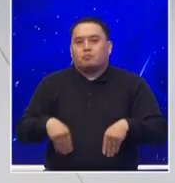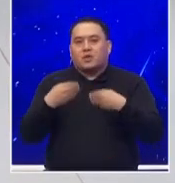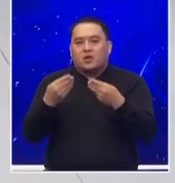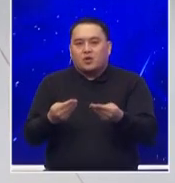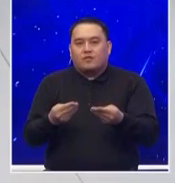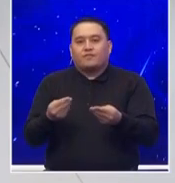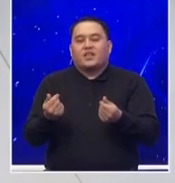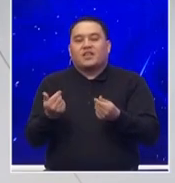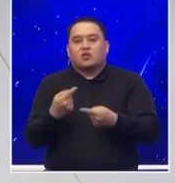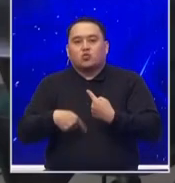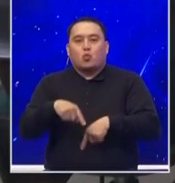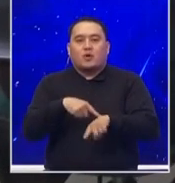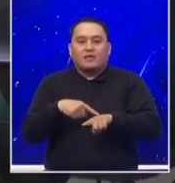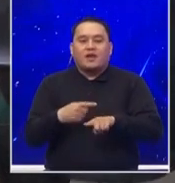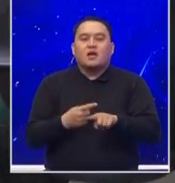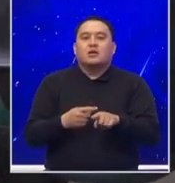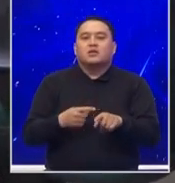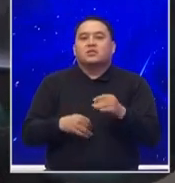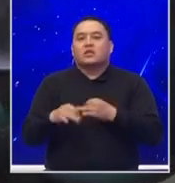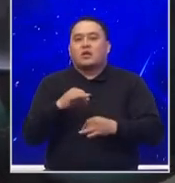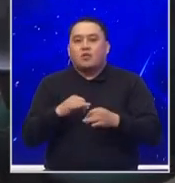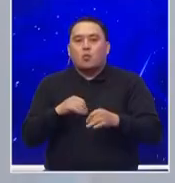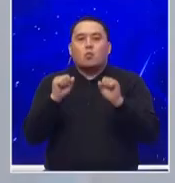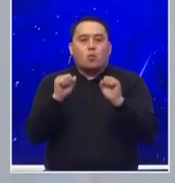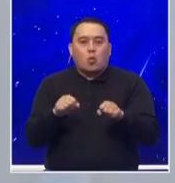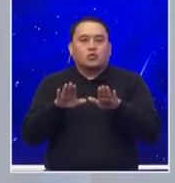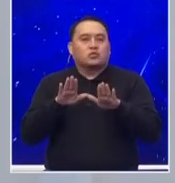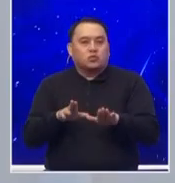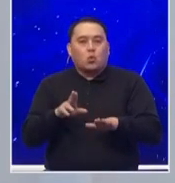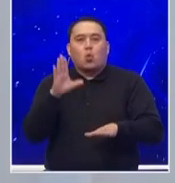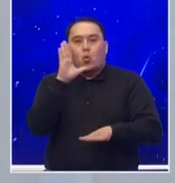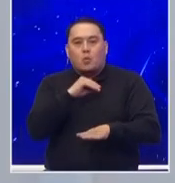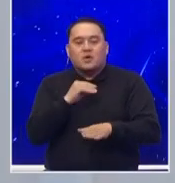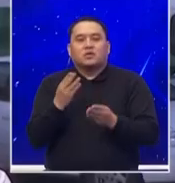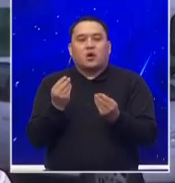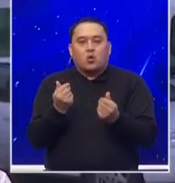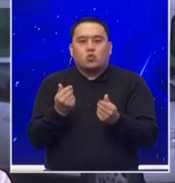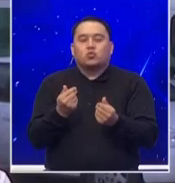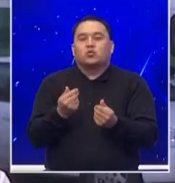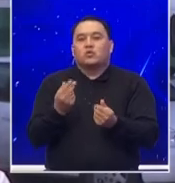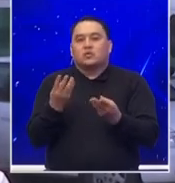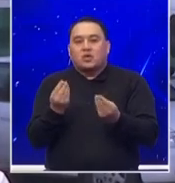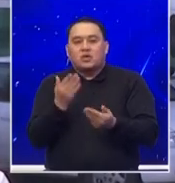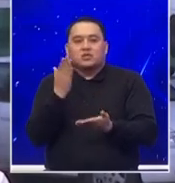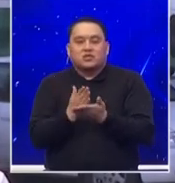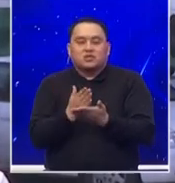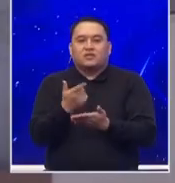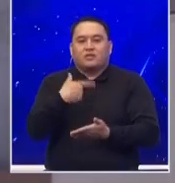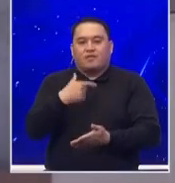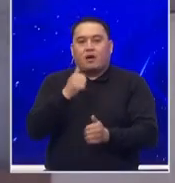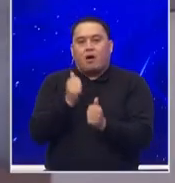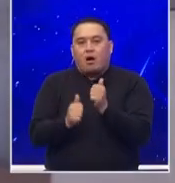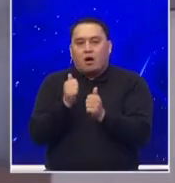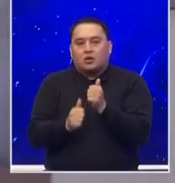другие финансовые институты. Правда, с оговоркой, это могут сделать лишь те, кто имеет на счетах определенное количество денег, рассчитанное для